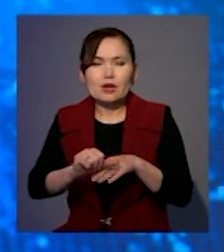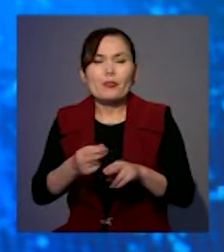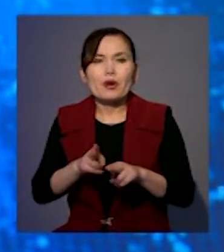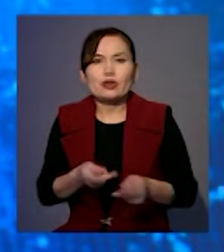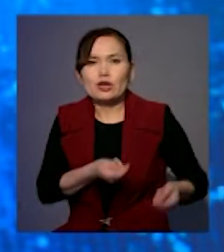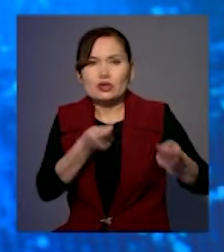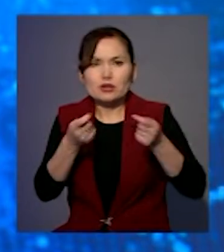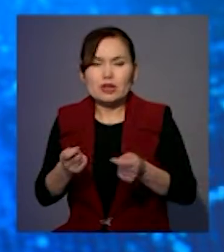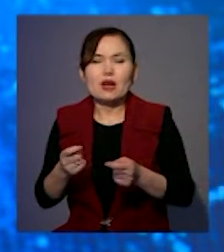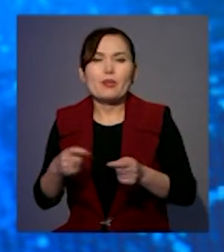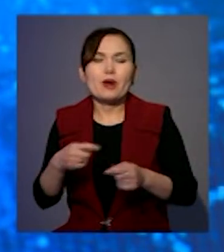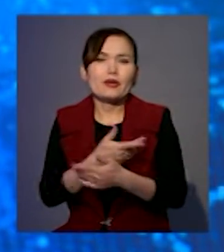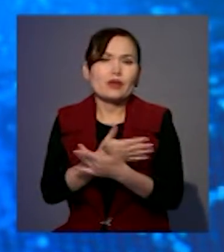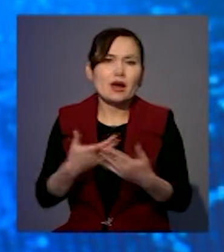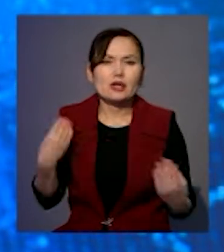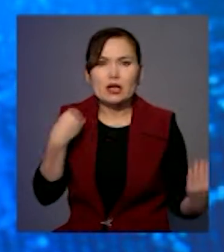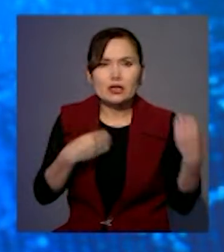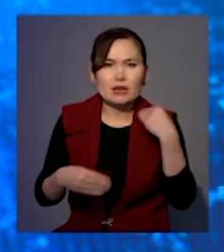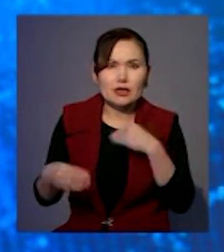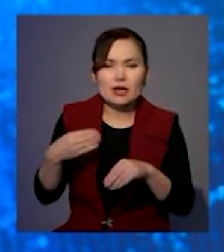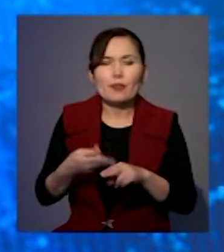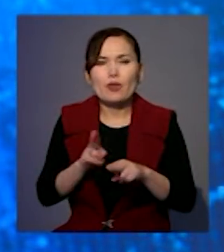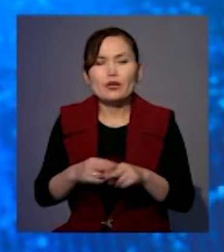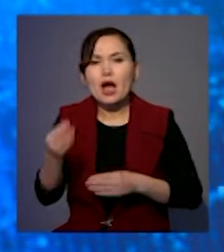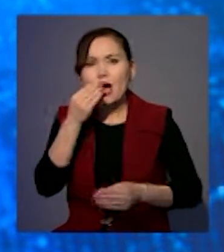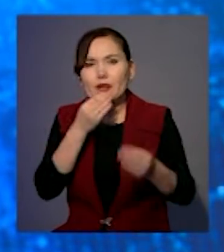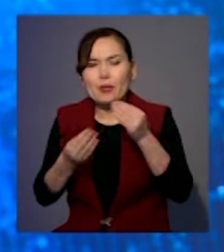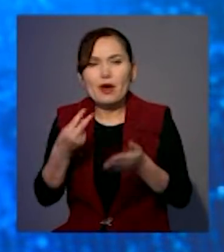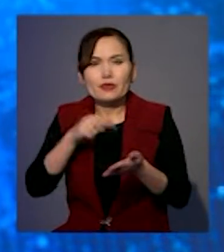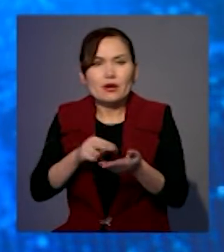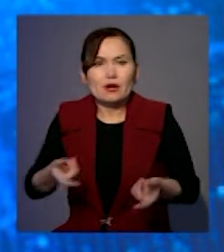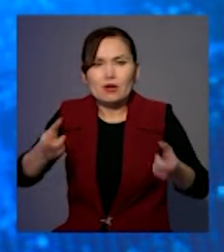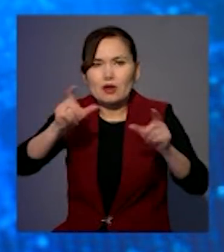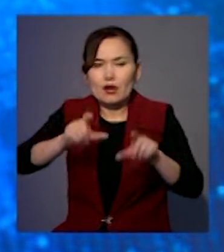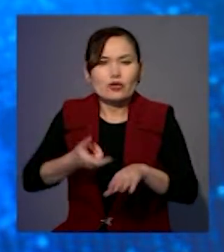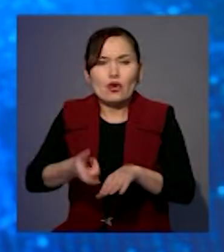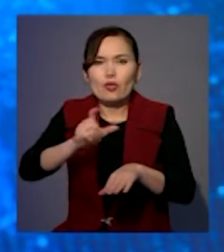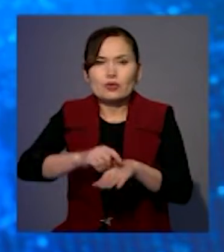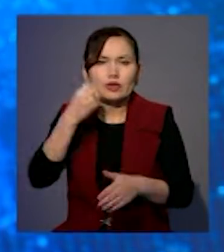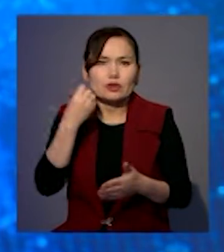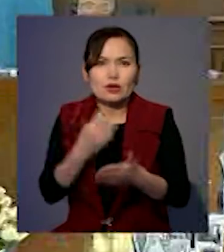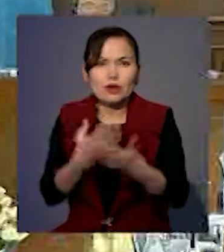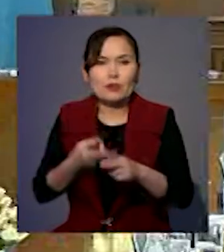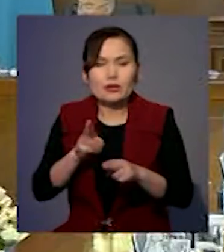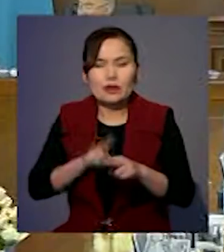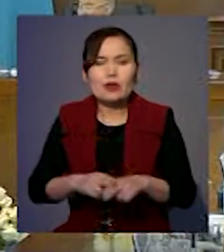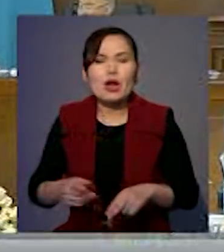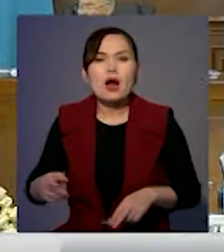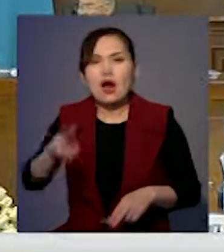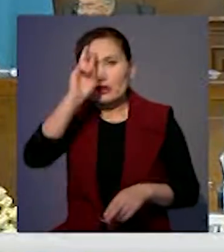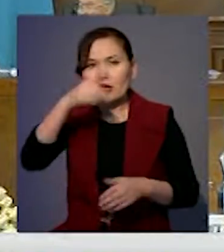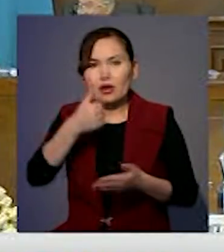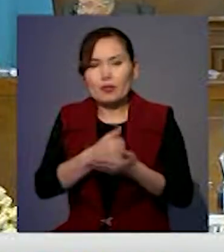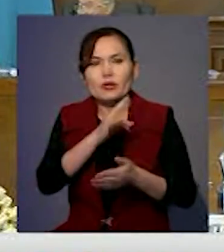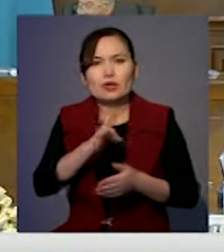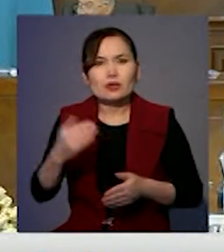шетелден жеткізілетінің кейім кешектен бастап, тұтынатын тамақтың да құны шарықтап тұр. Елбасы осы мәселені сынға алып, әлеметтік маңызы